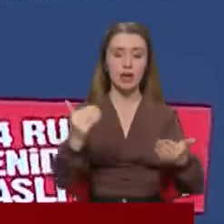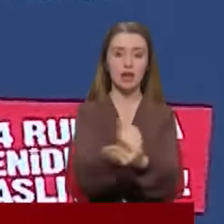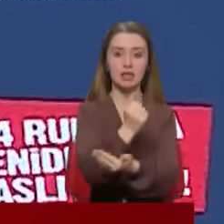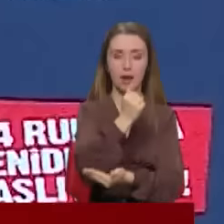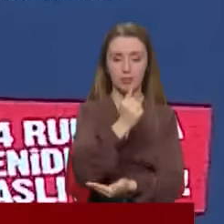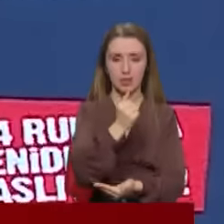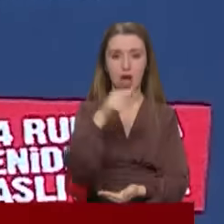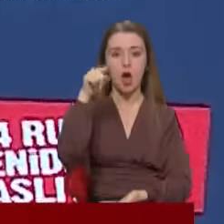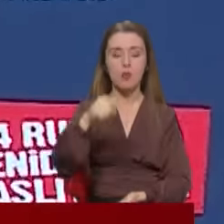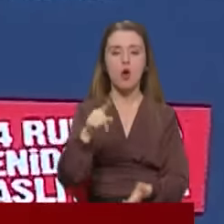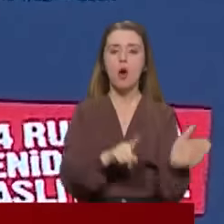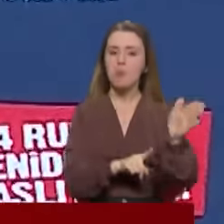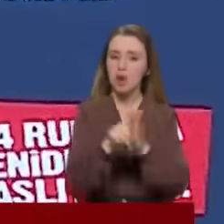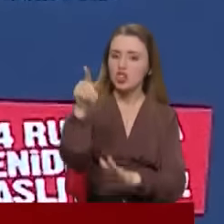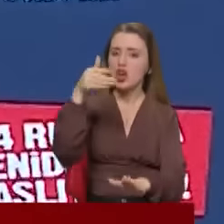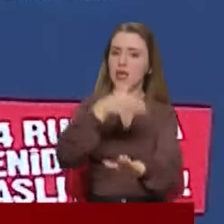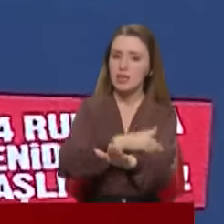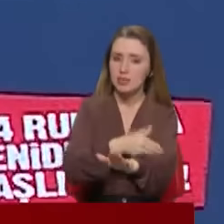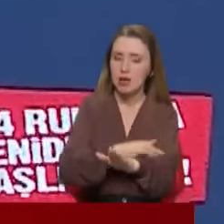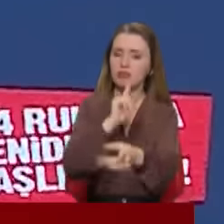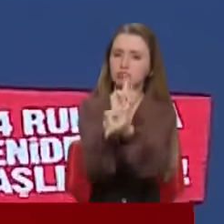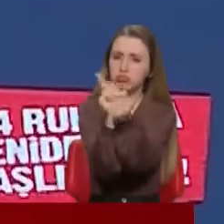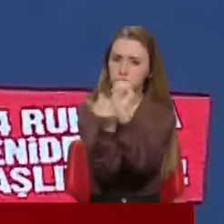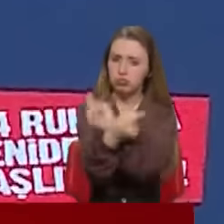ortaya koyacağımız başarı ve hizmetler